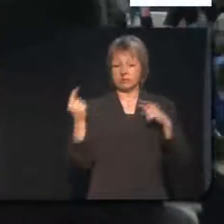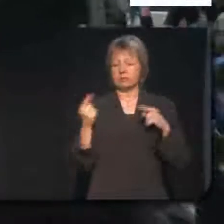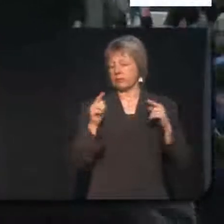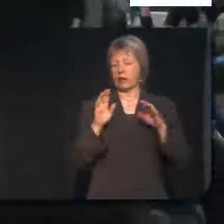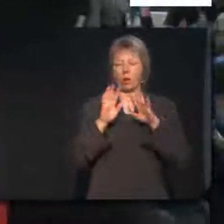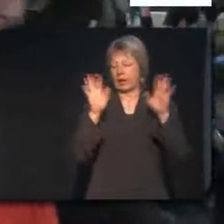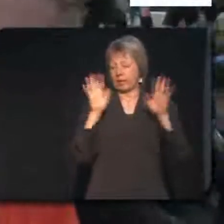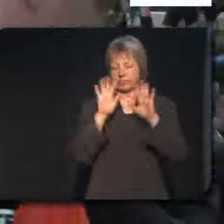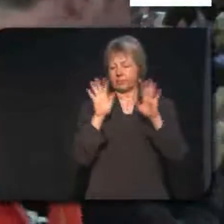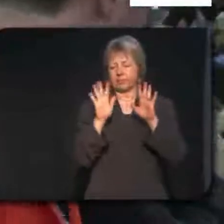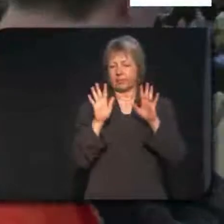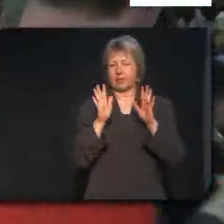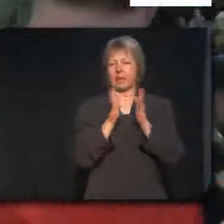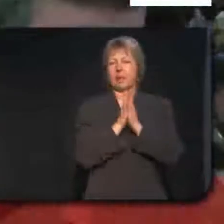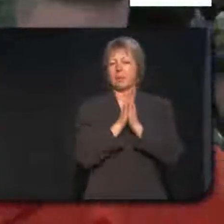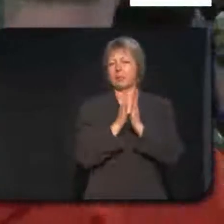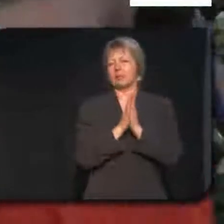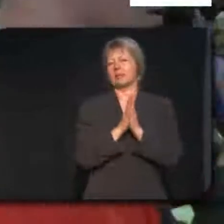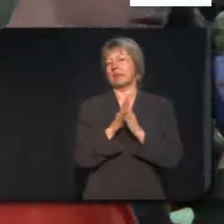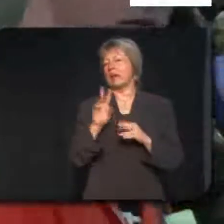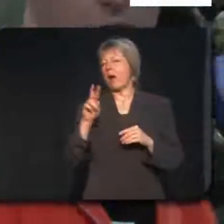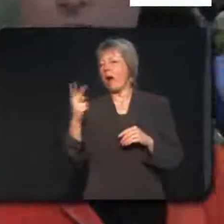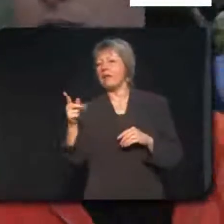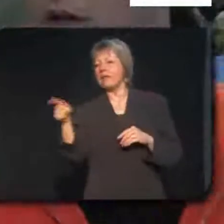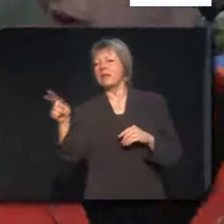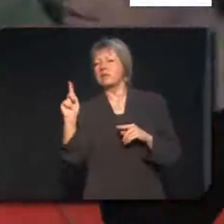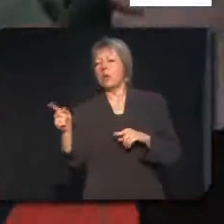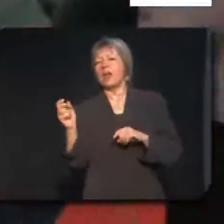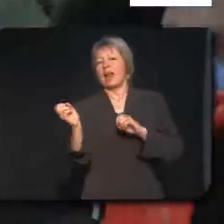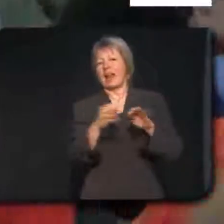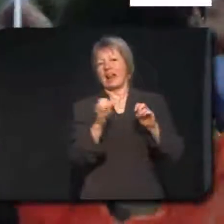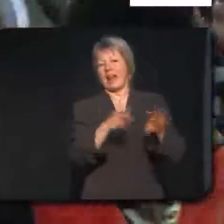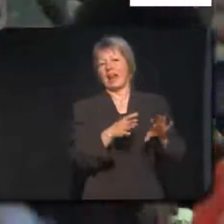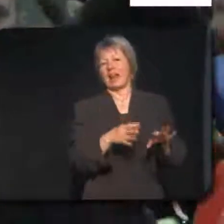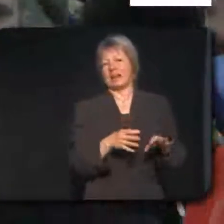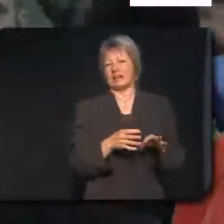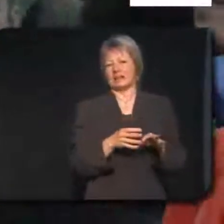lass dir das bitte von Mike oder hier wem anders erklären